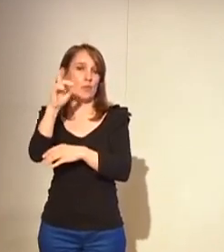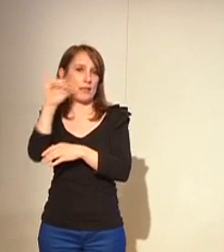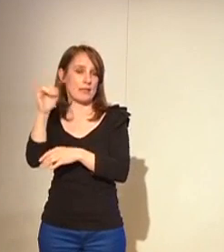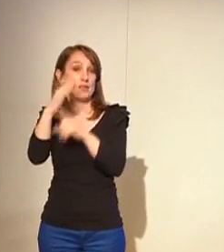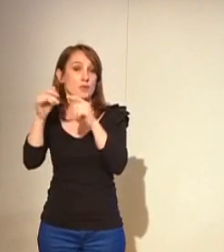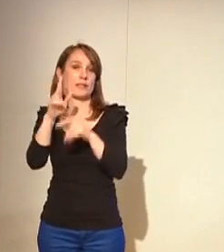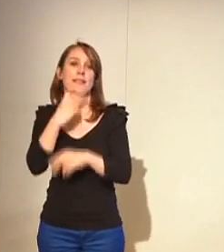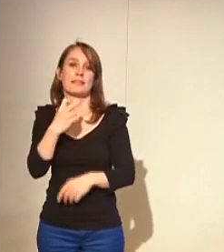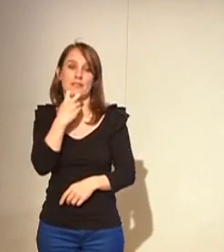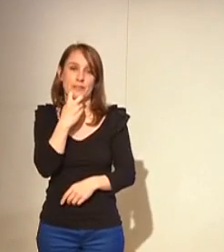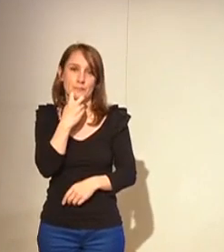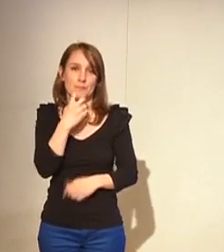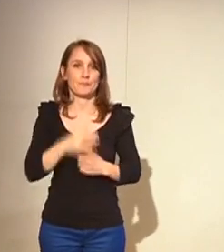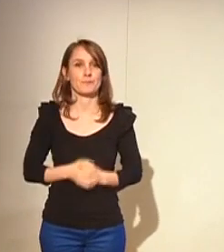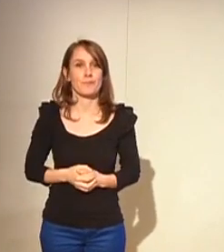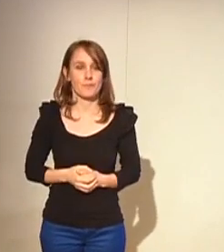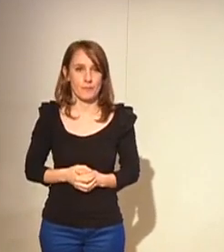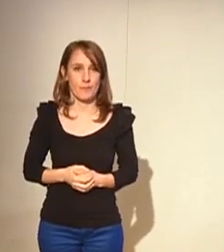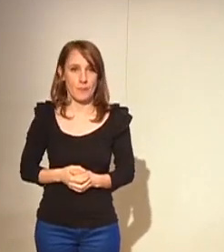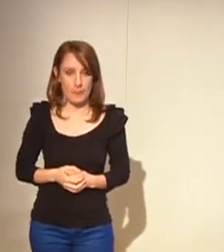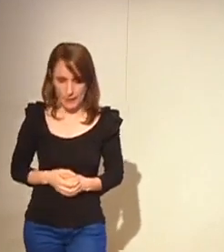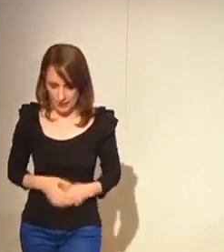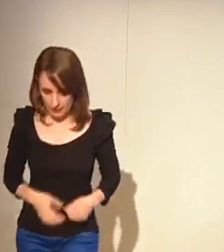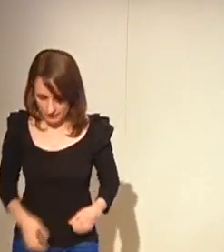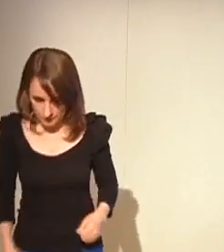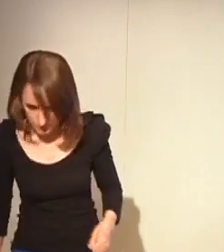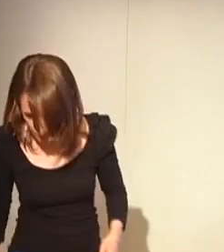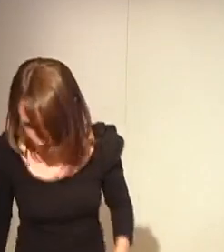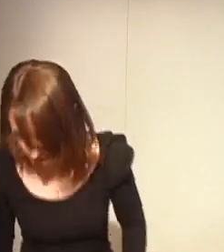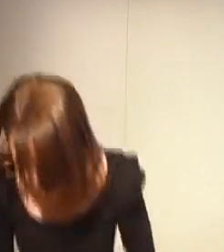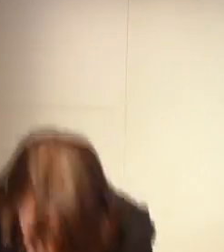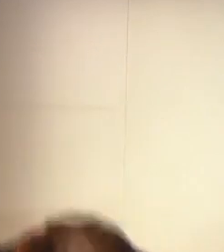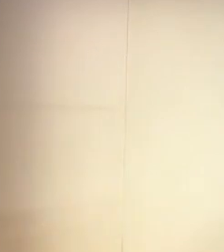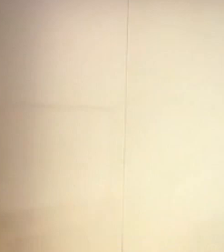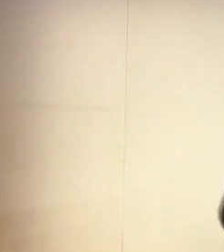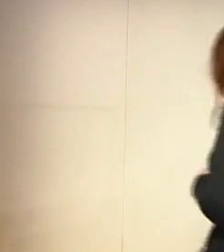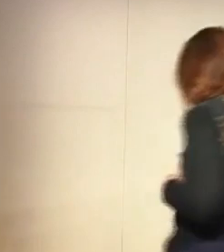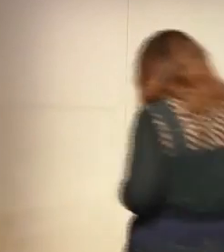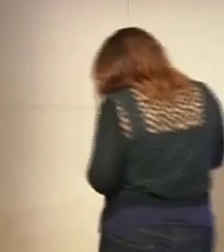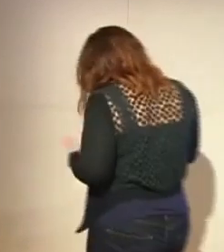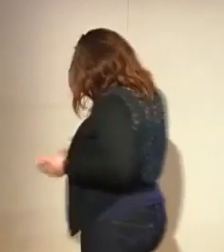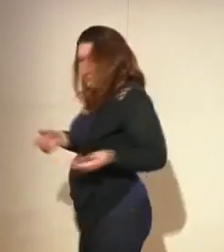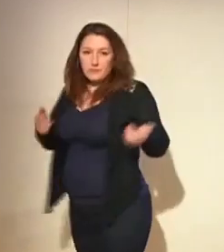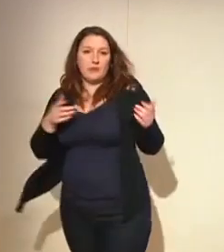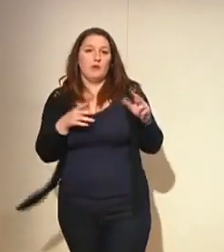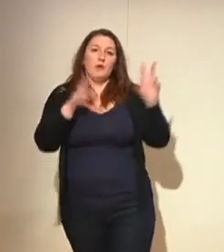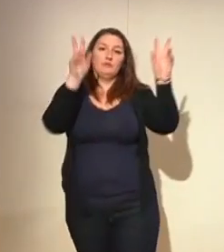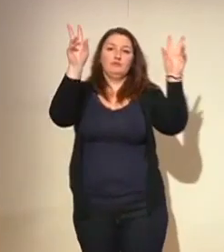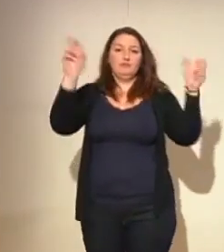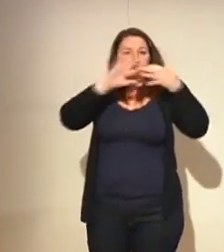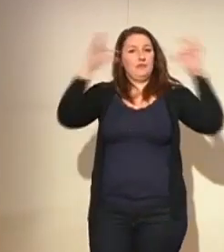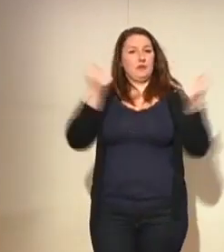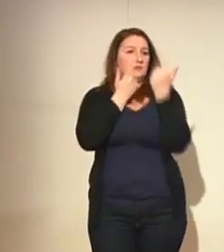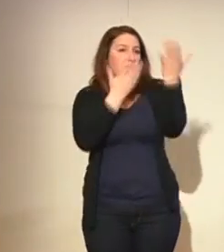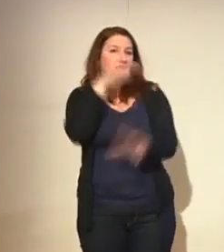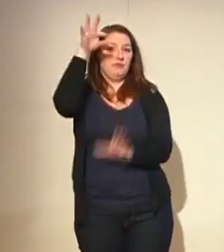civile et donc je mets au vote la délibération avec les désignations ainsi faites qui est